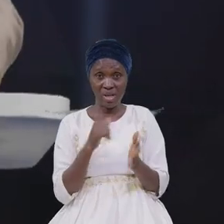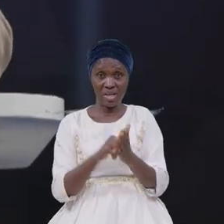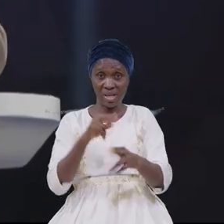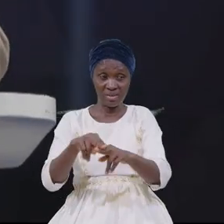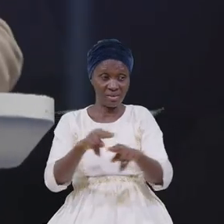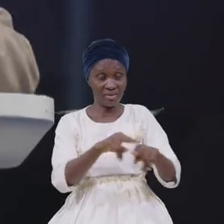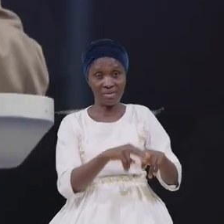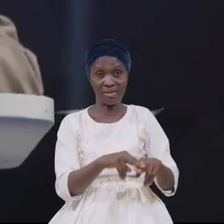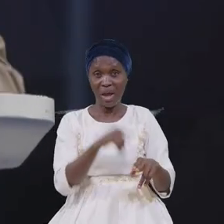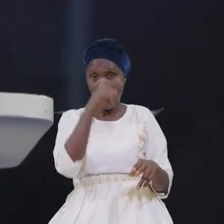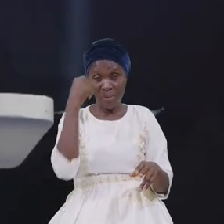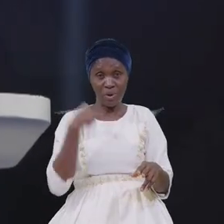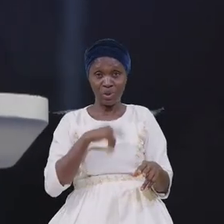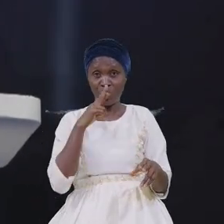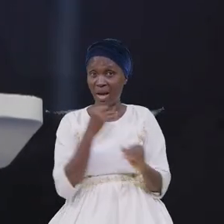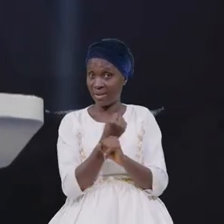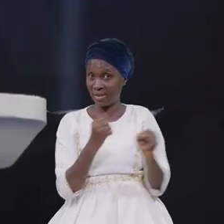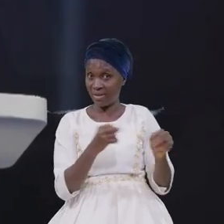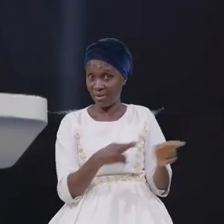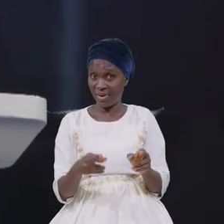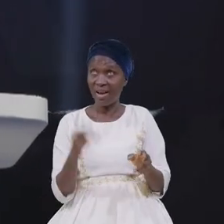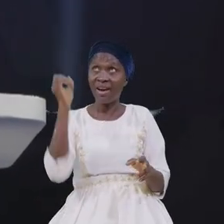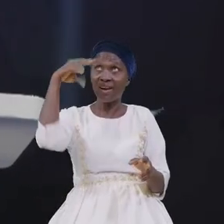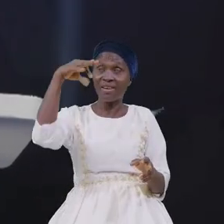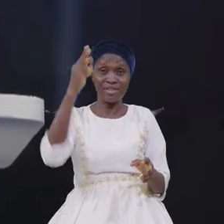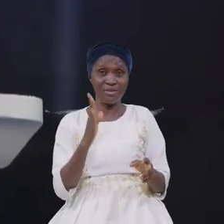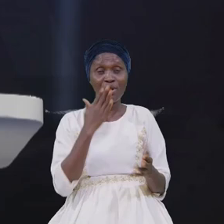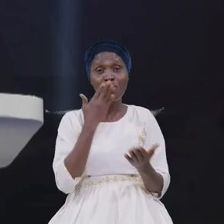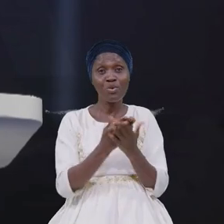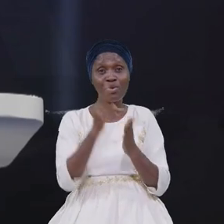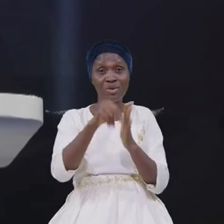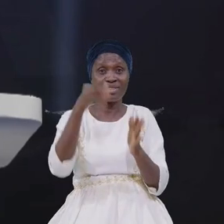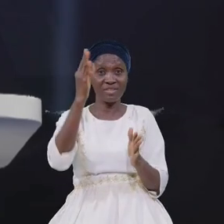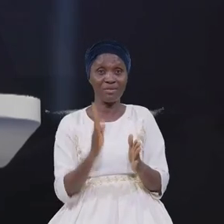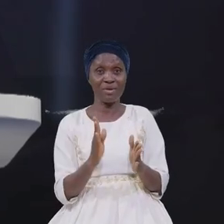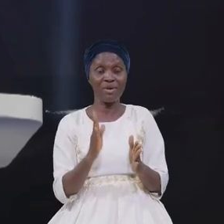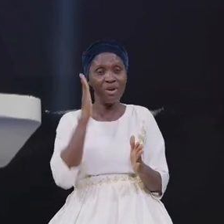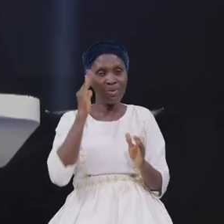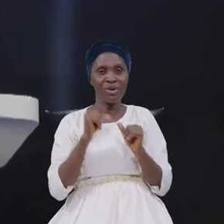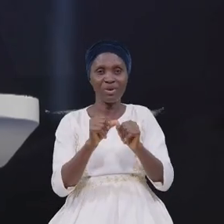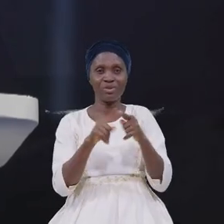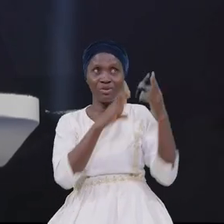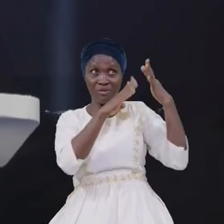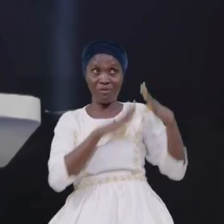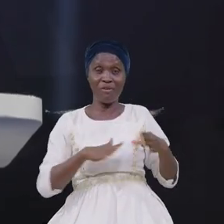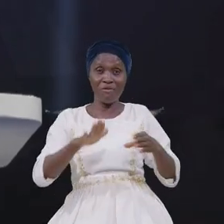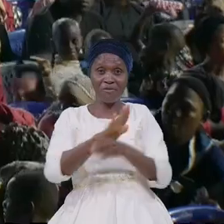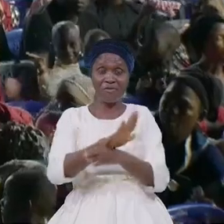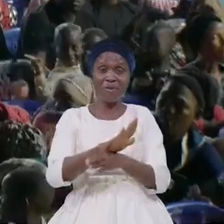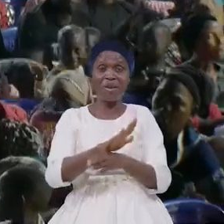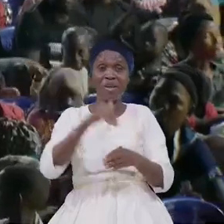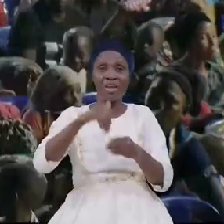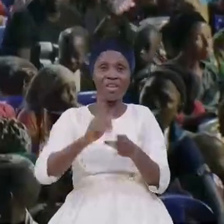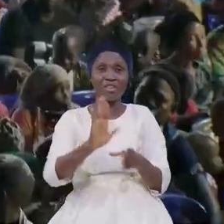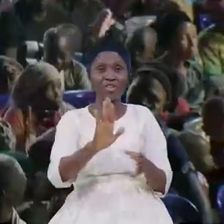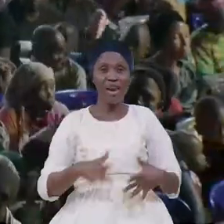que nous étions sauvés, la grâce de Dieu, la bonté de Dieu va continuer de couler